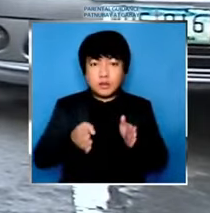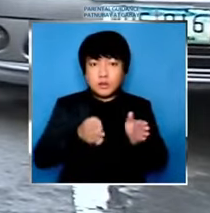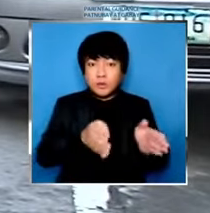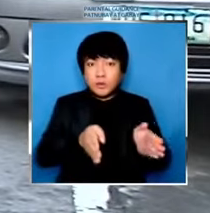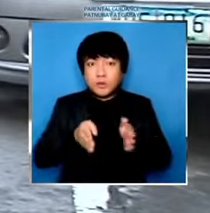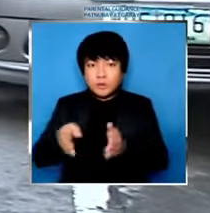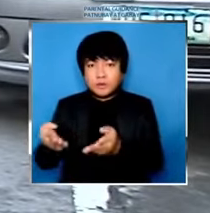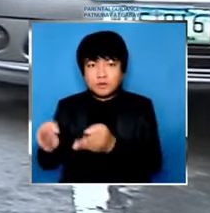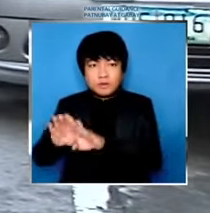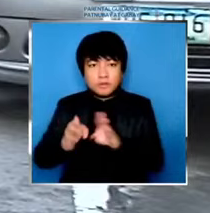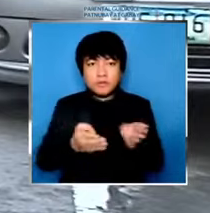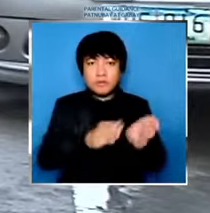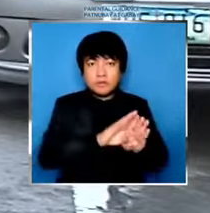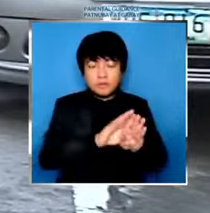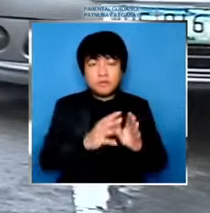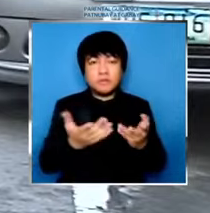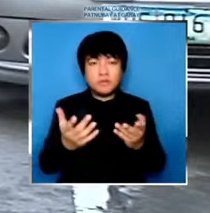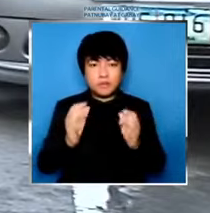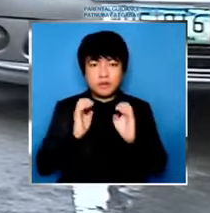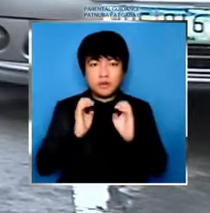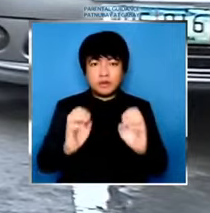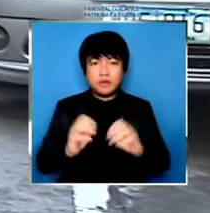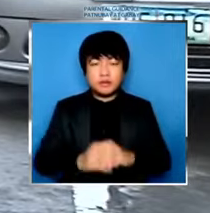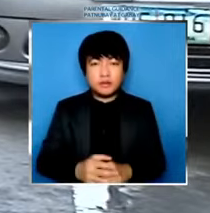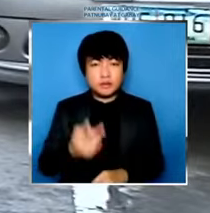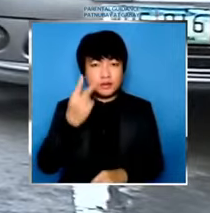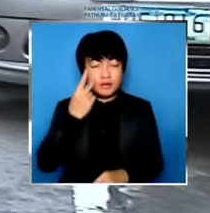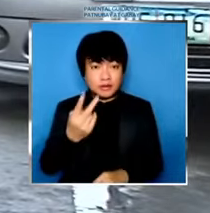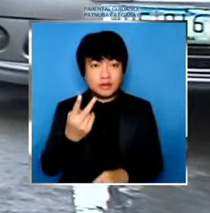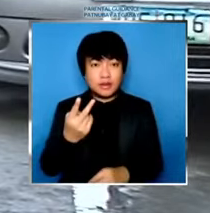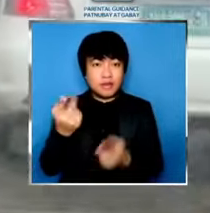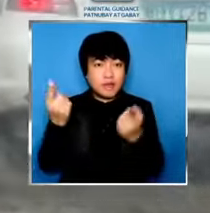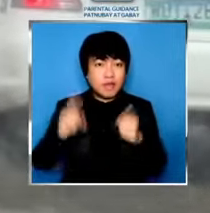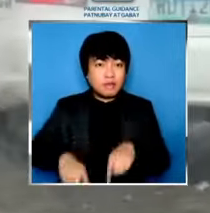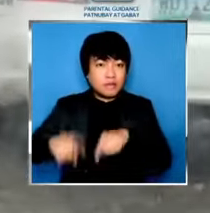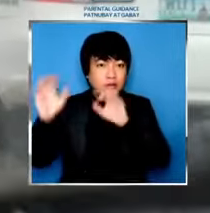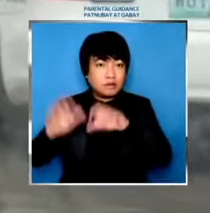EDSA. Ito yung mga nasira nung tag-ulan.